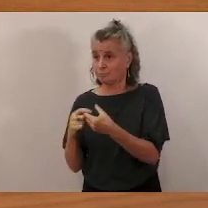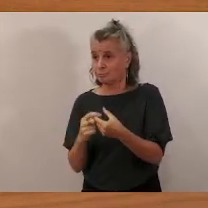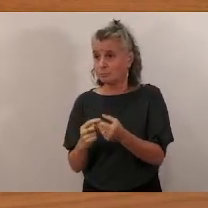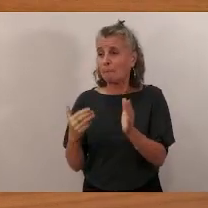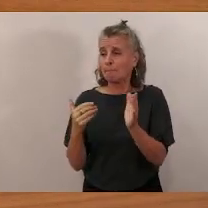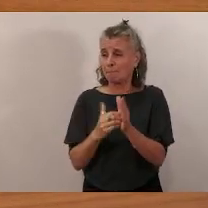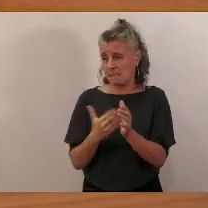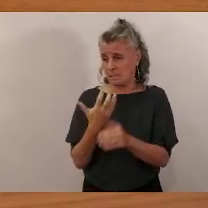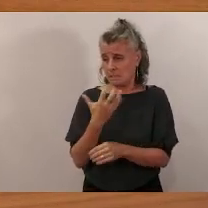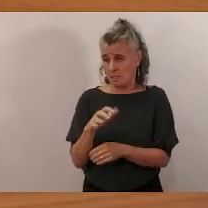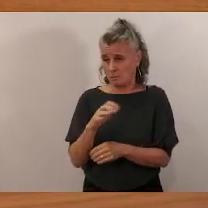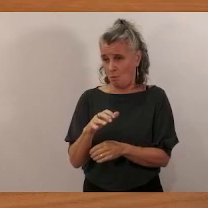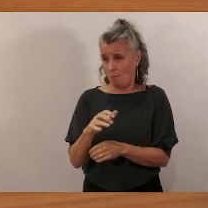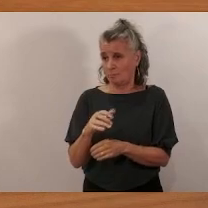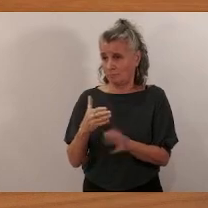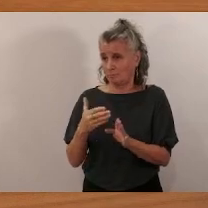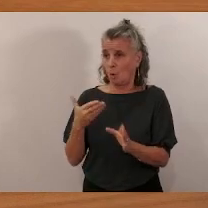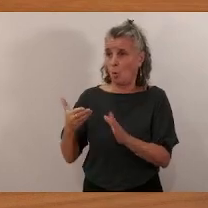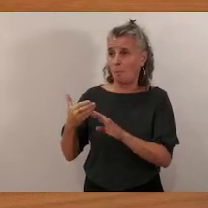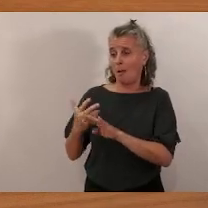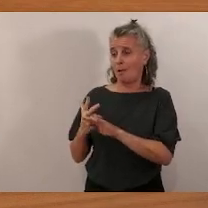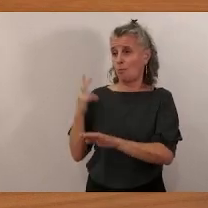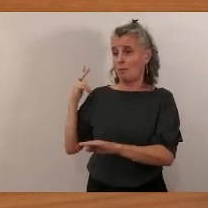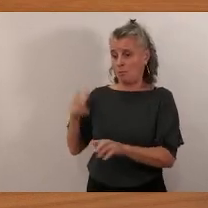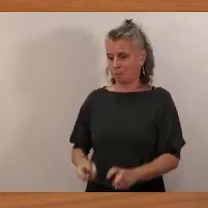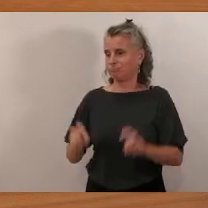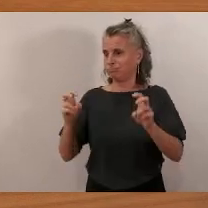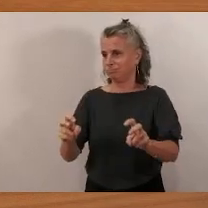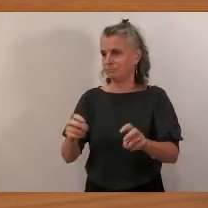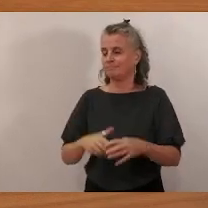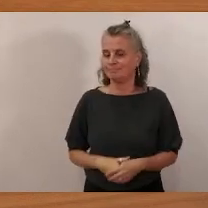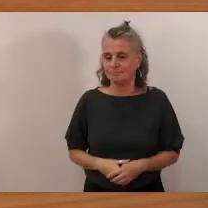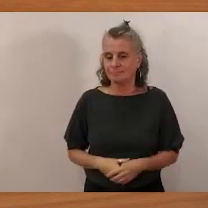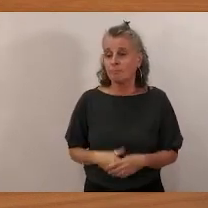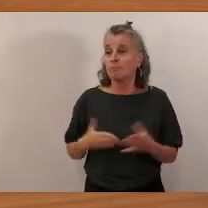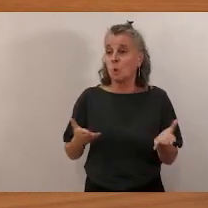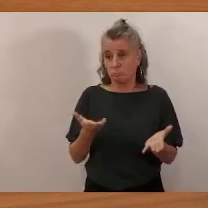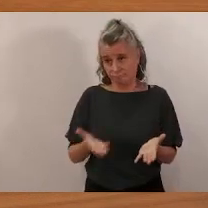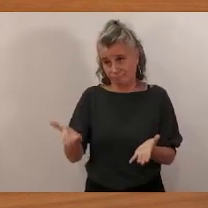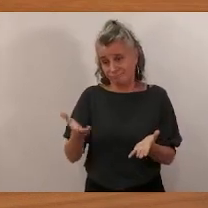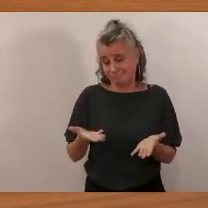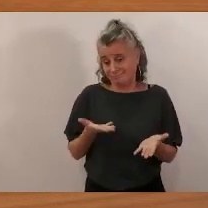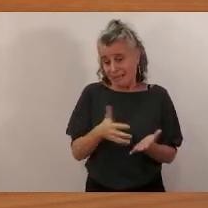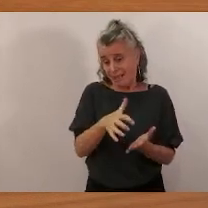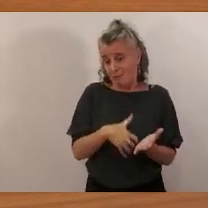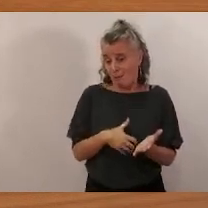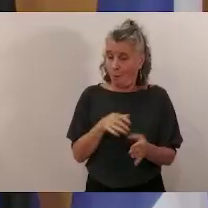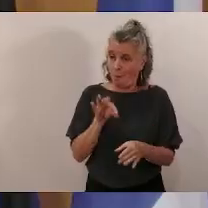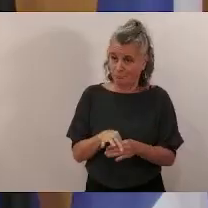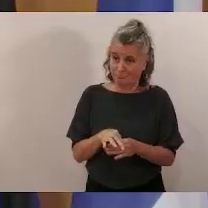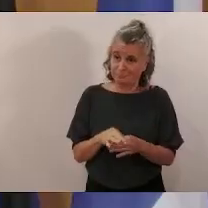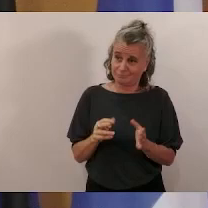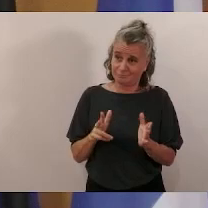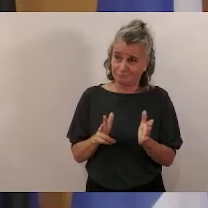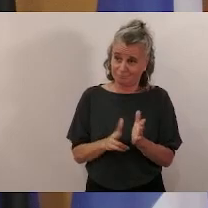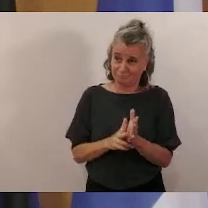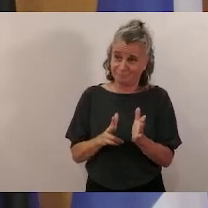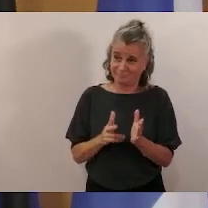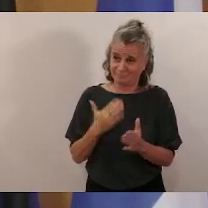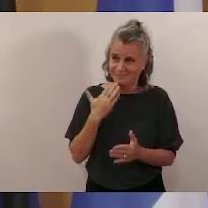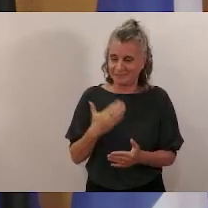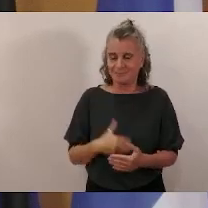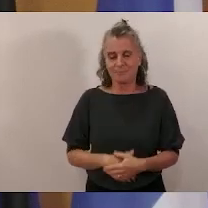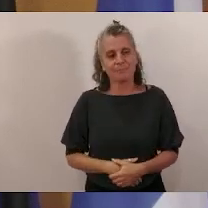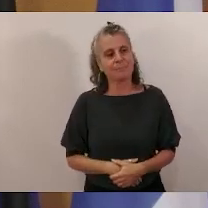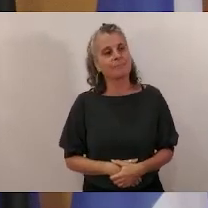3 ans. Vu l'avis favorable de la Commission, je vous invite à approuver ce rapport. Merci, Monsieur